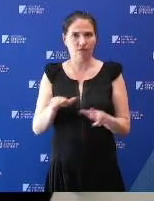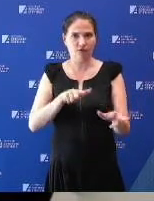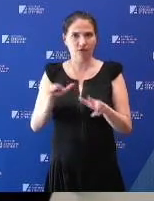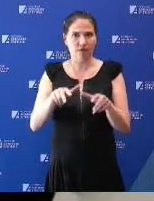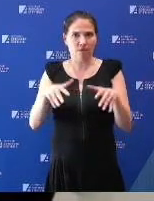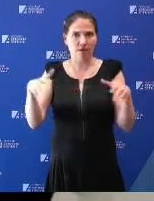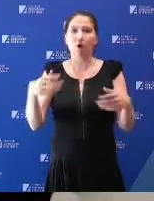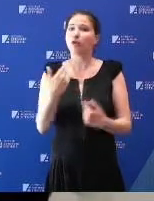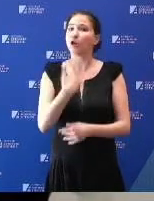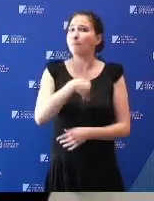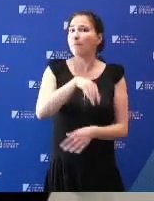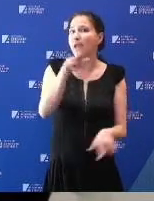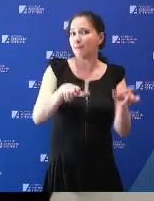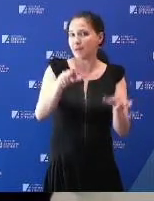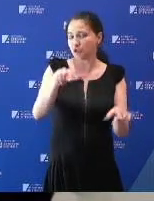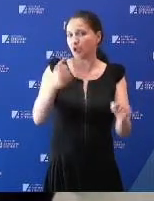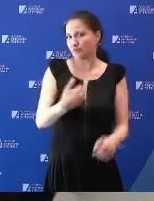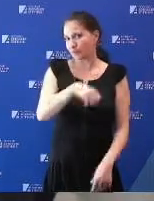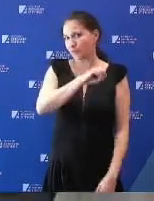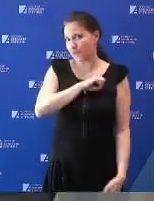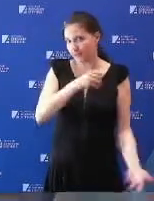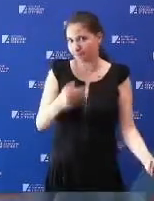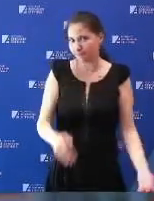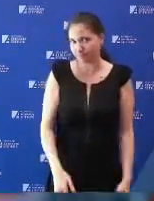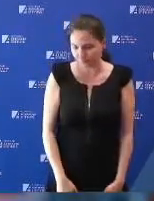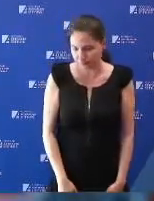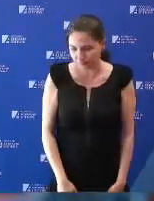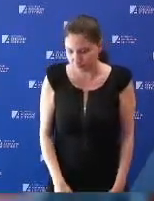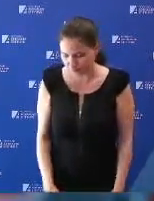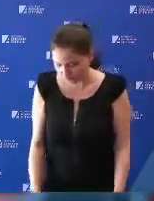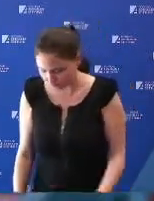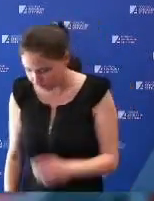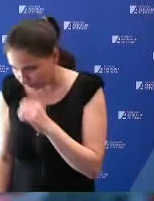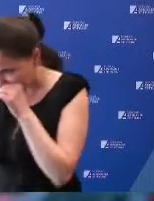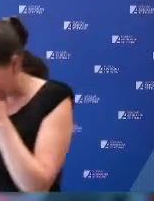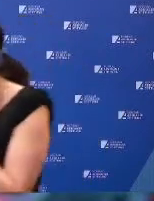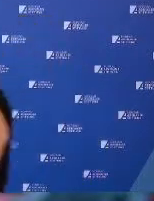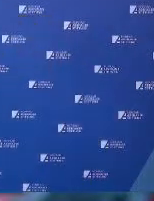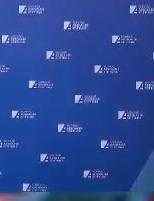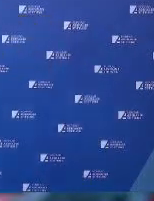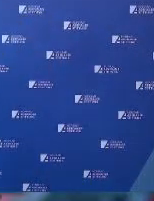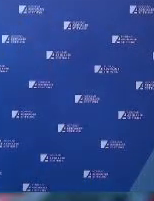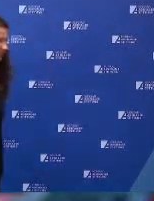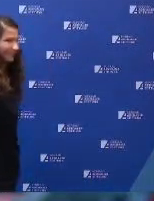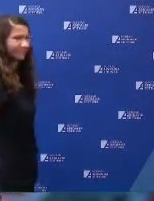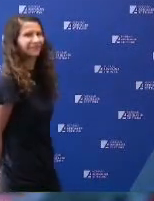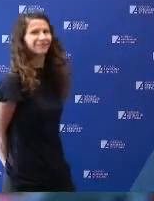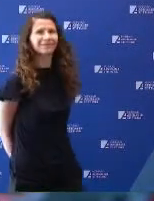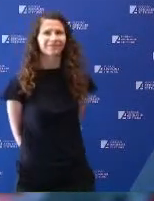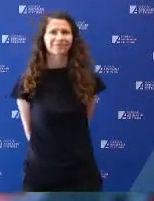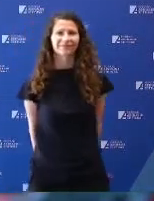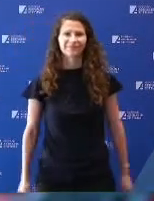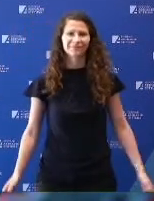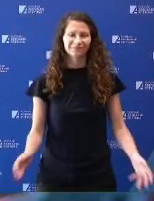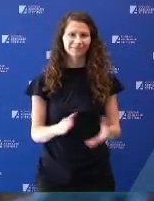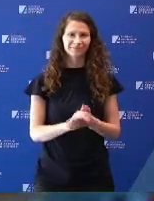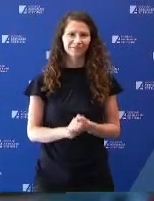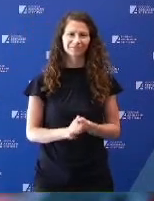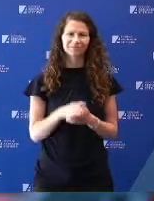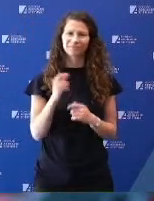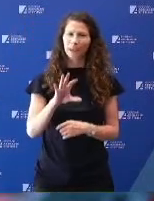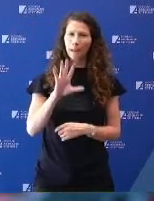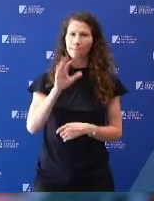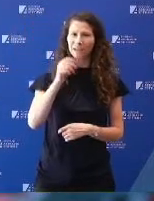von diesem Wachstum profitieren können. Es klingt, nun, die meisten Smart